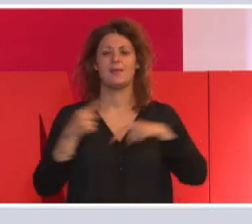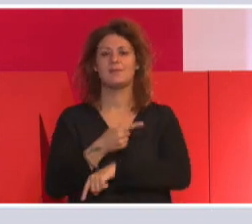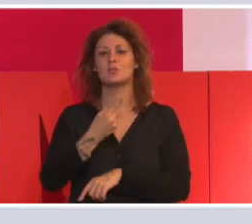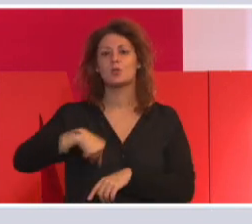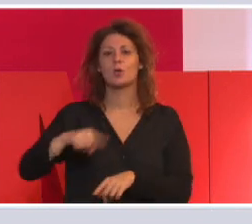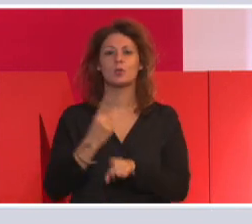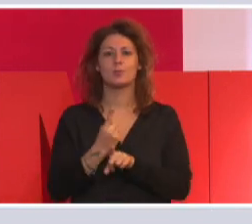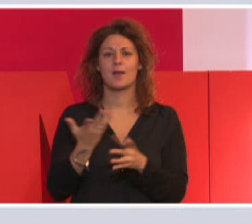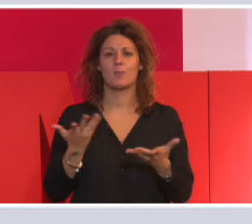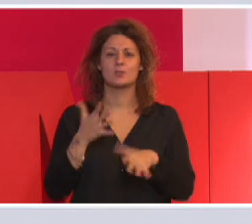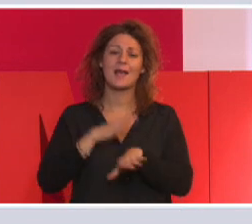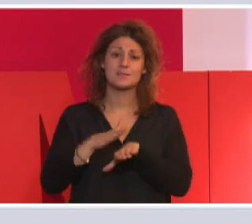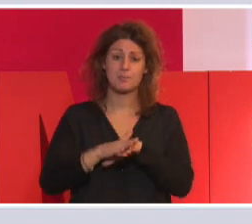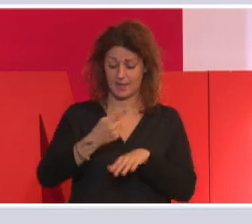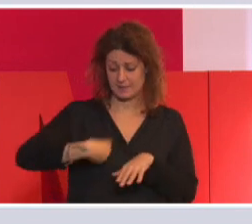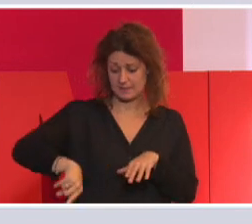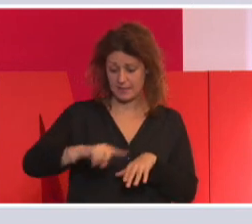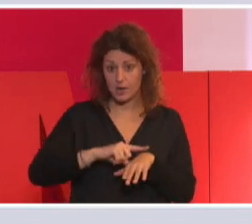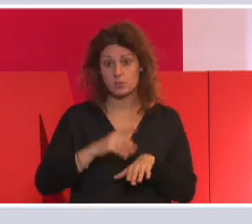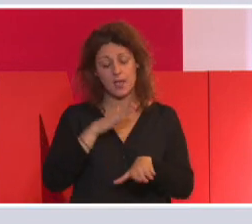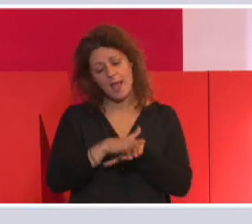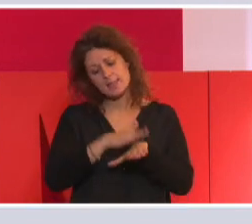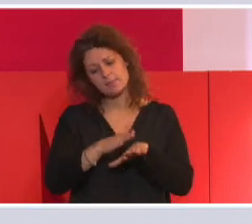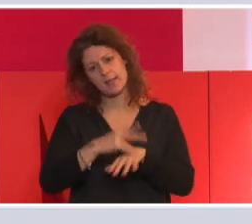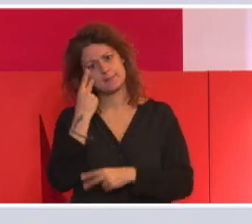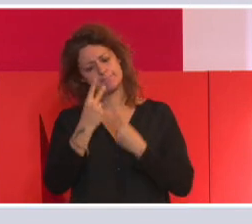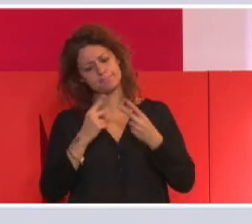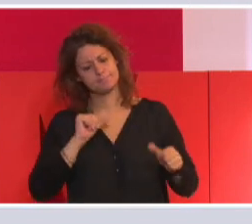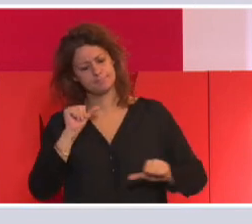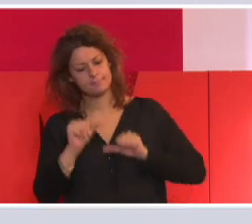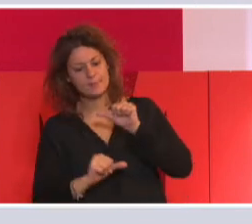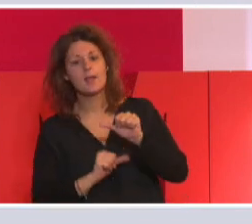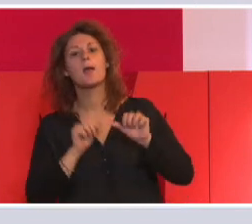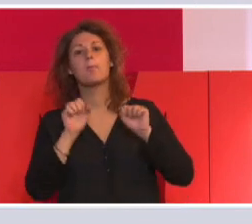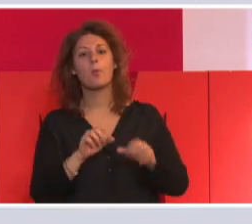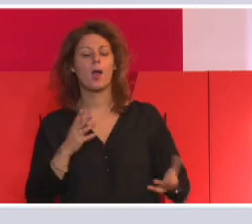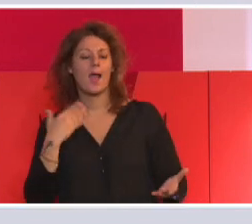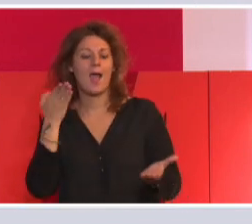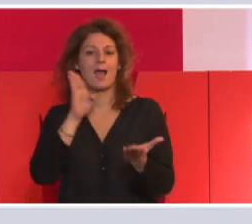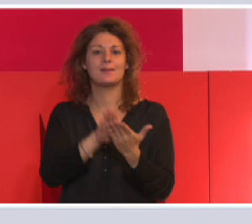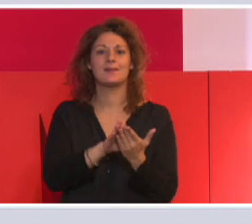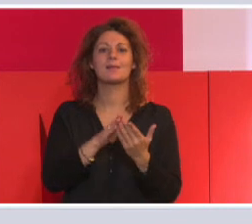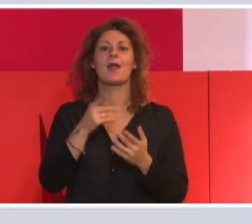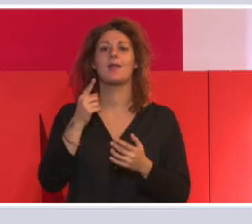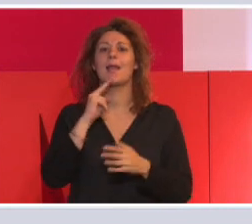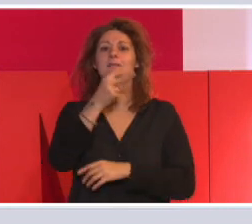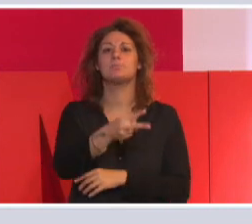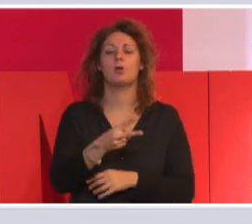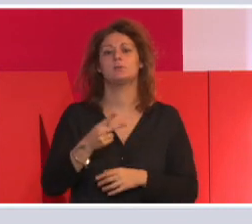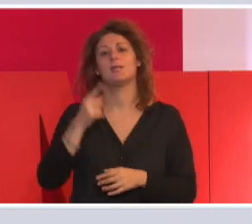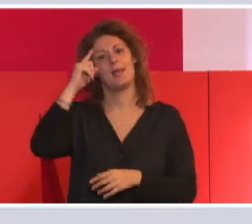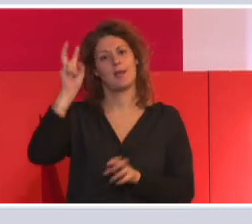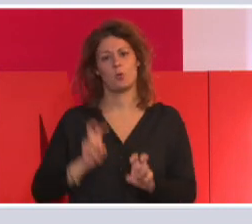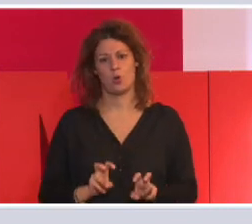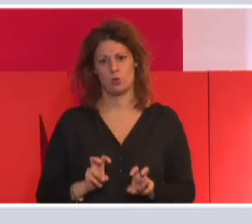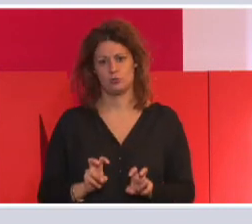risposta anche neurobiologica e conseguentemente comportamentale più funzionale all'esperienza contingente che stiamo vivendo e quindi